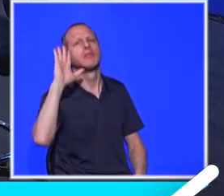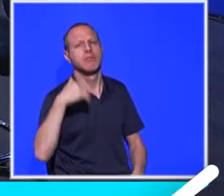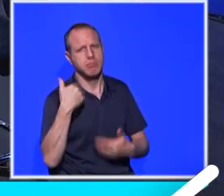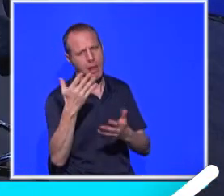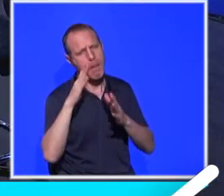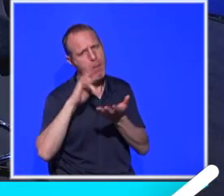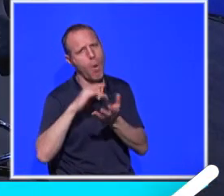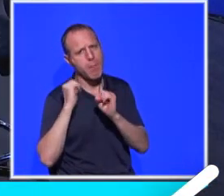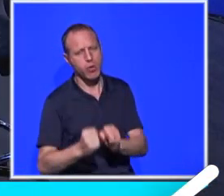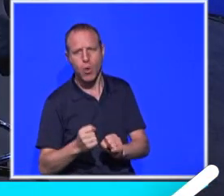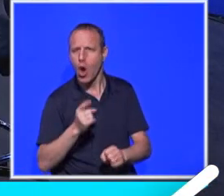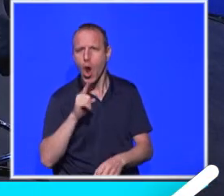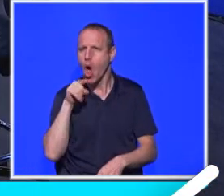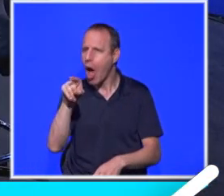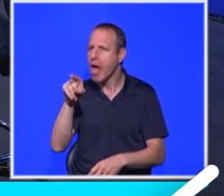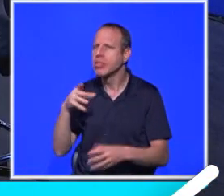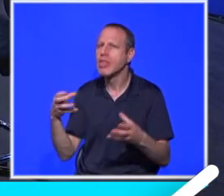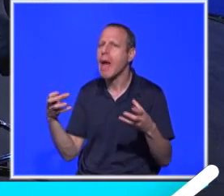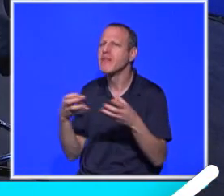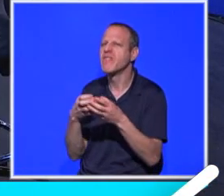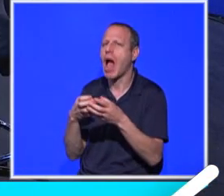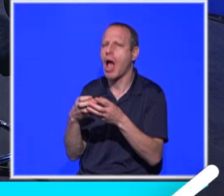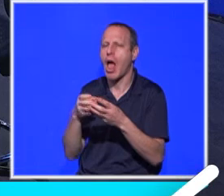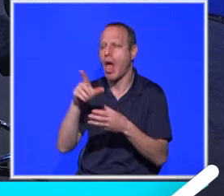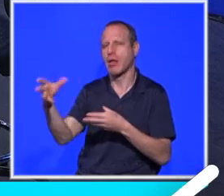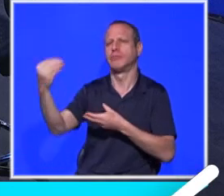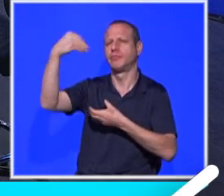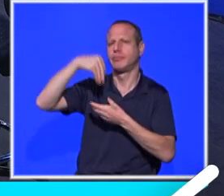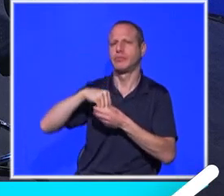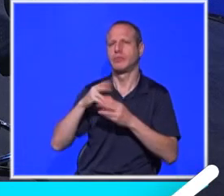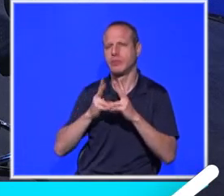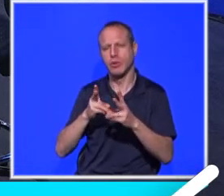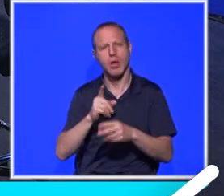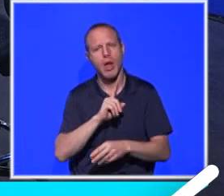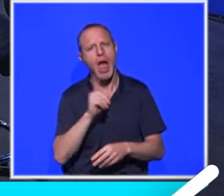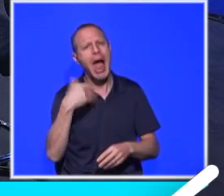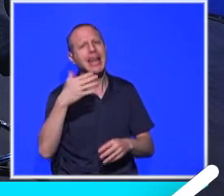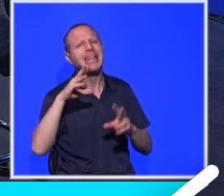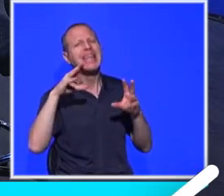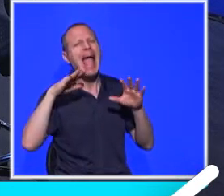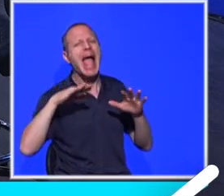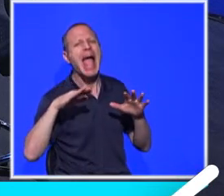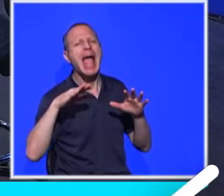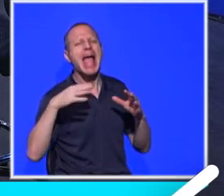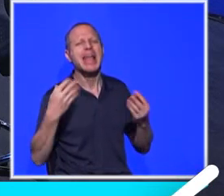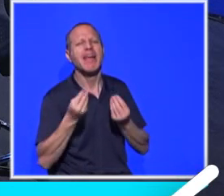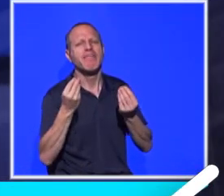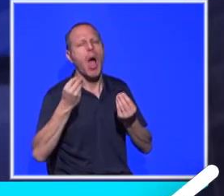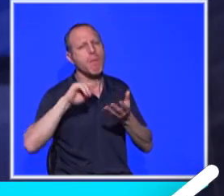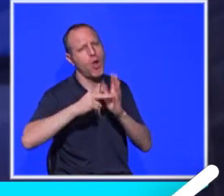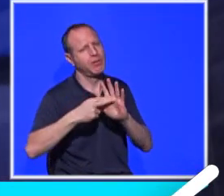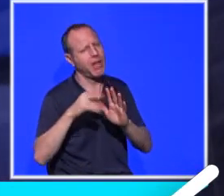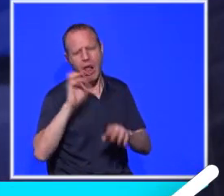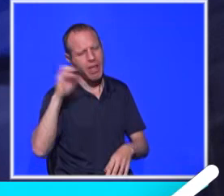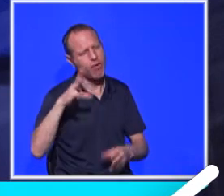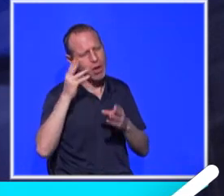מקום בטוח. אבל לא אתה כמפלגה. לא אתה כמפלגה. לא בוא אתה תחבור אלינו ונרוץ... אל תהיה קייס פוליטי, אל תבוא עם אידיאולוגיה,